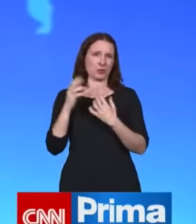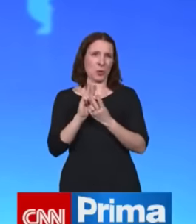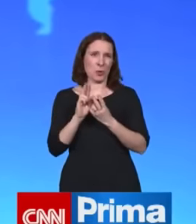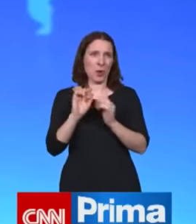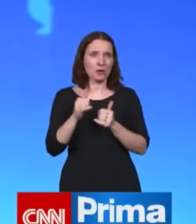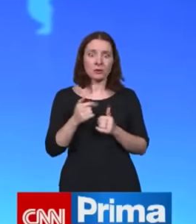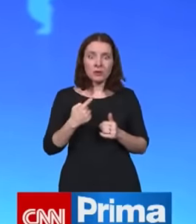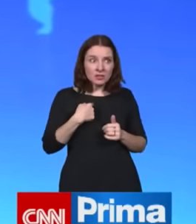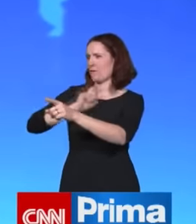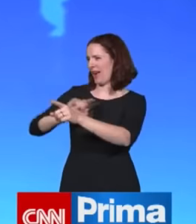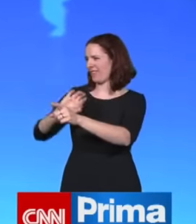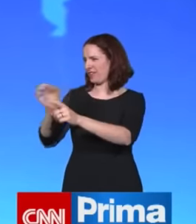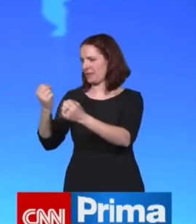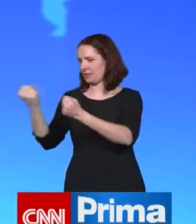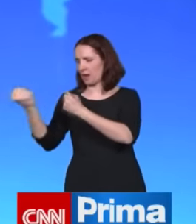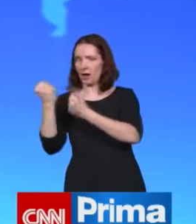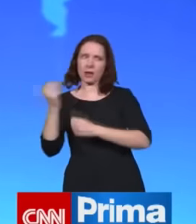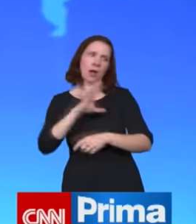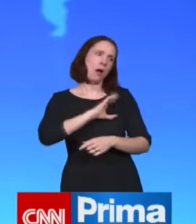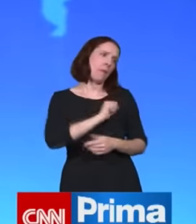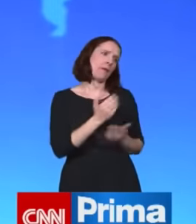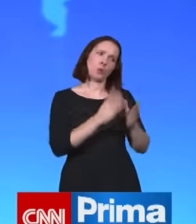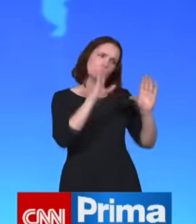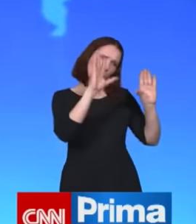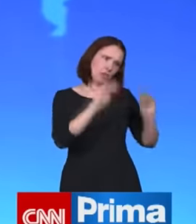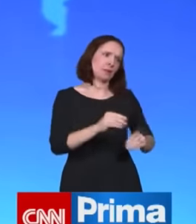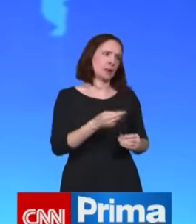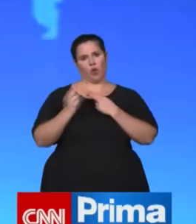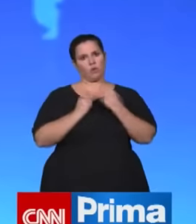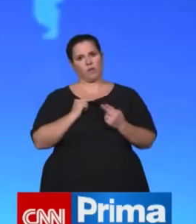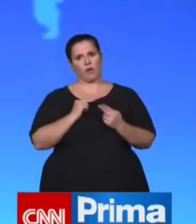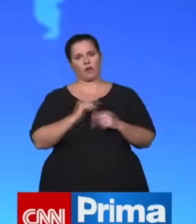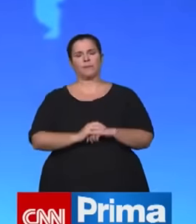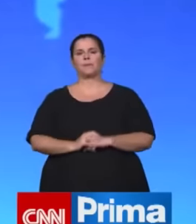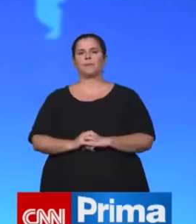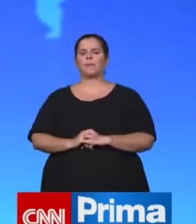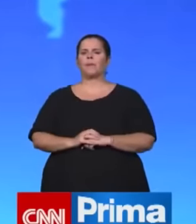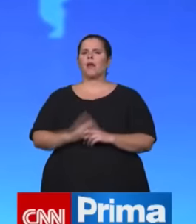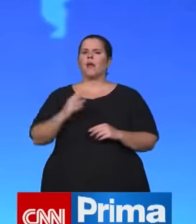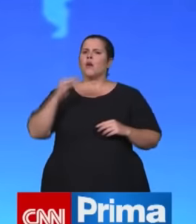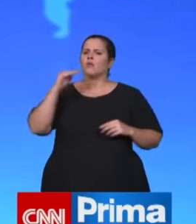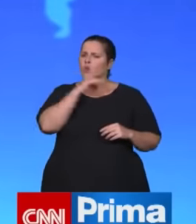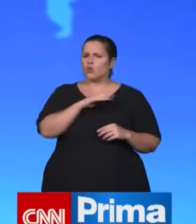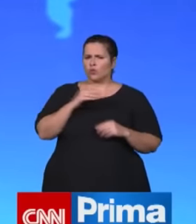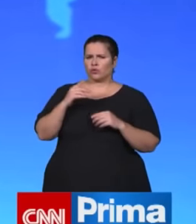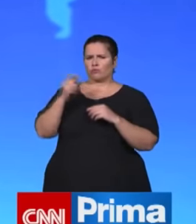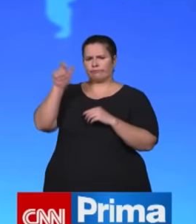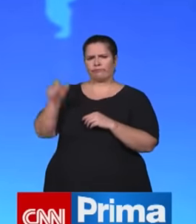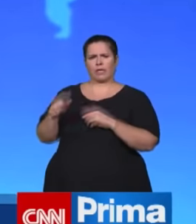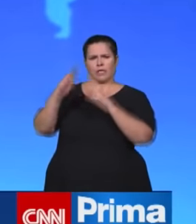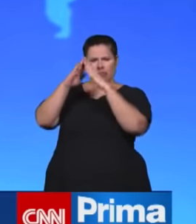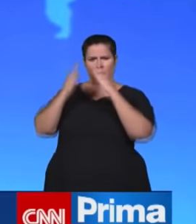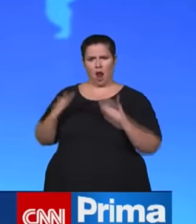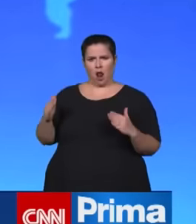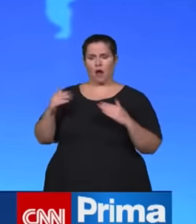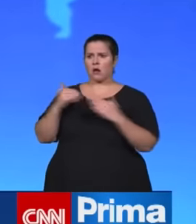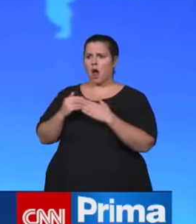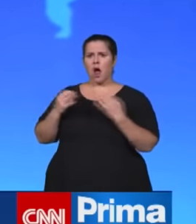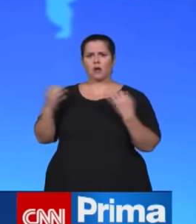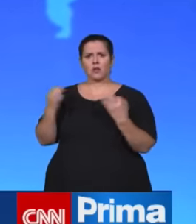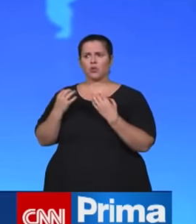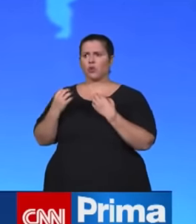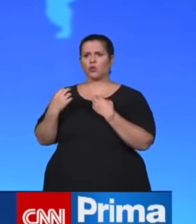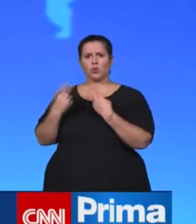já jsem nic nespůsobil. A pane Pavle, přestaň tě urážet armádu. Pan Skála natočil nějaký podcast, já jsem žádnou susku